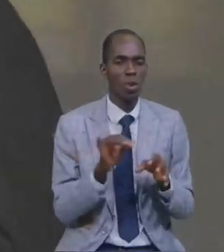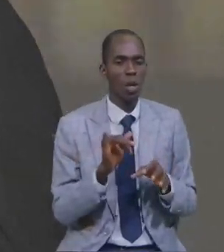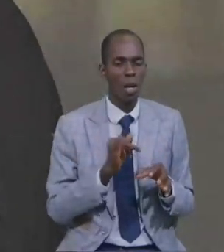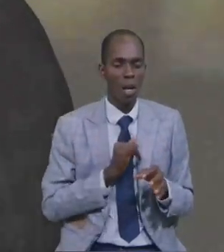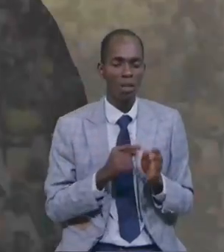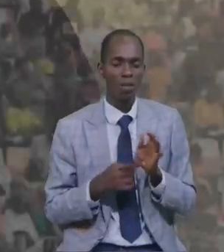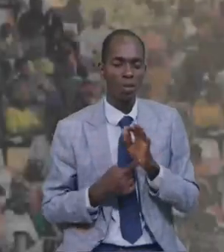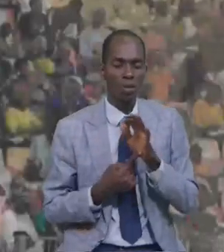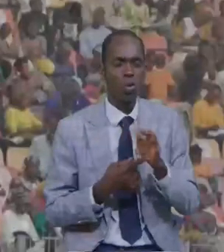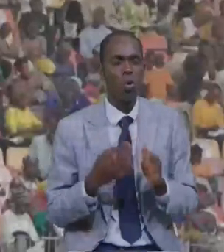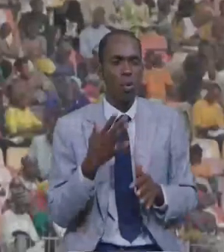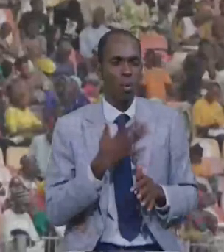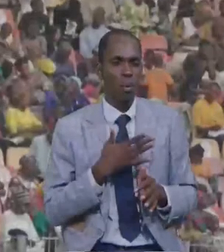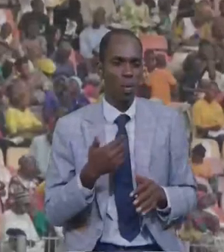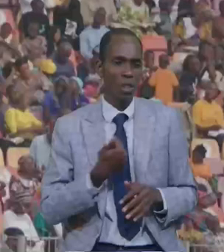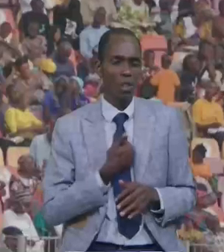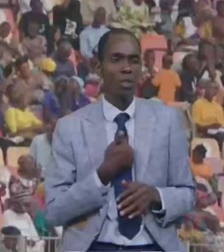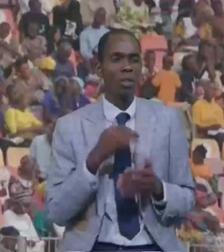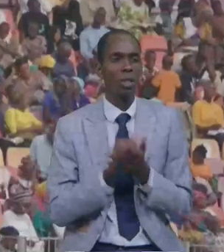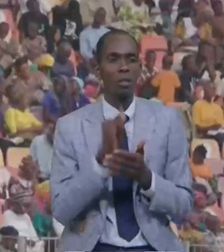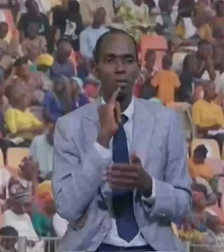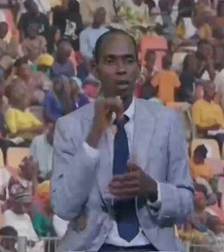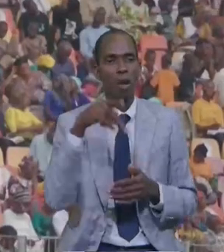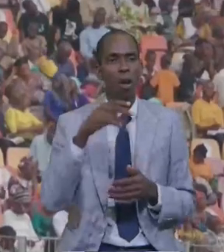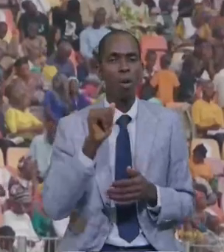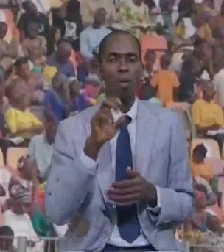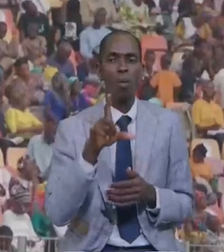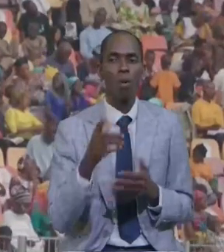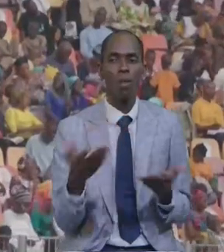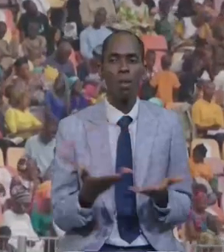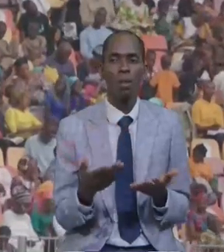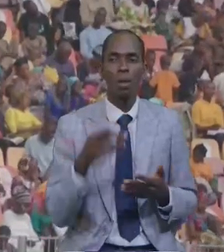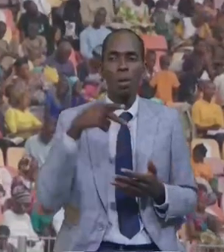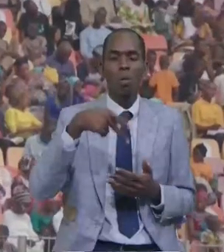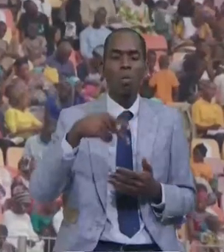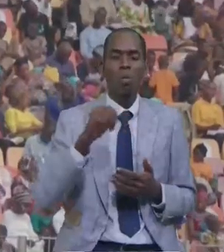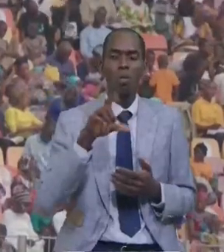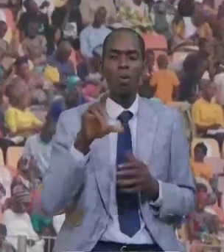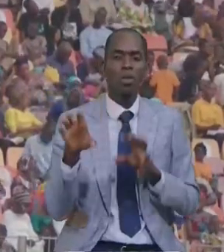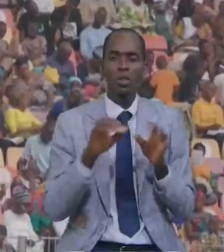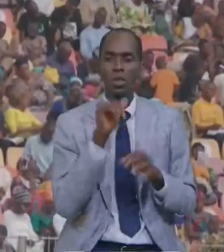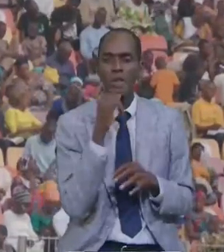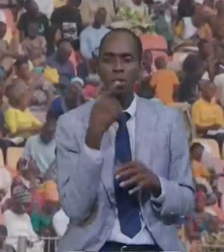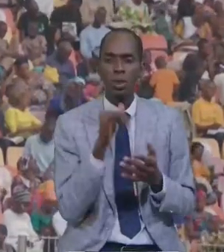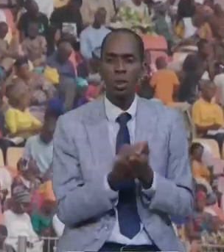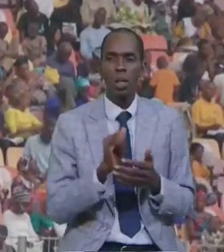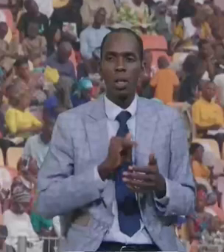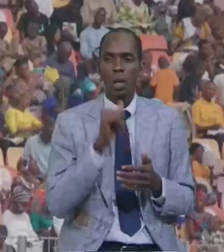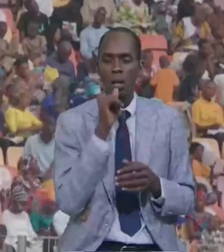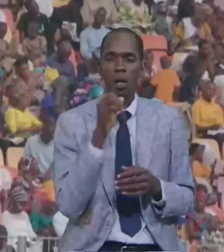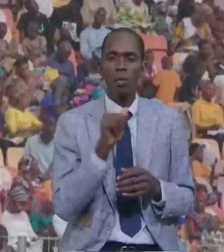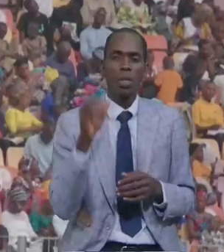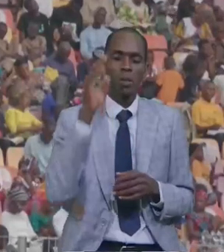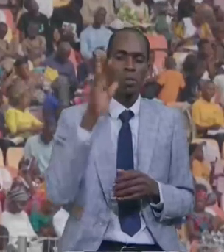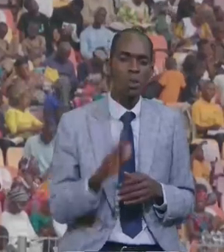dit, je suis un prédicateur, je suis un apôtre, un homme d'autorité. Personne ne peut